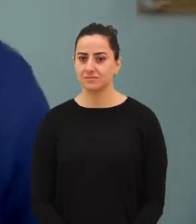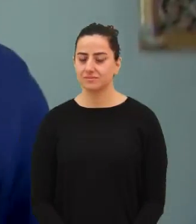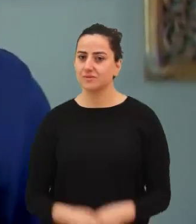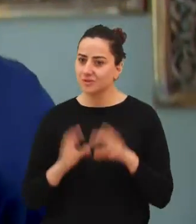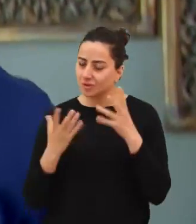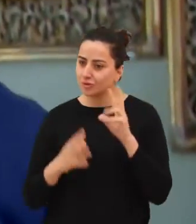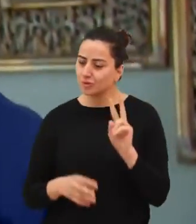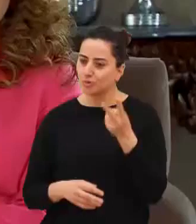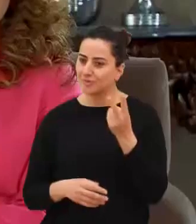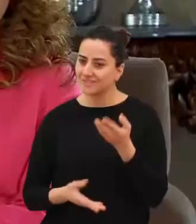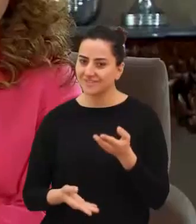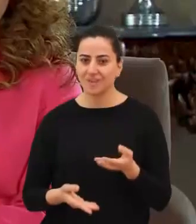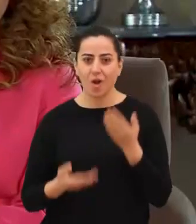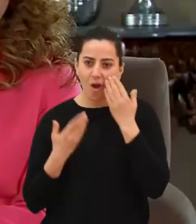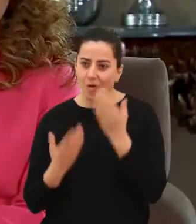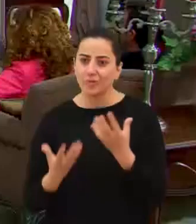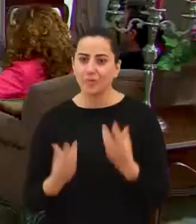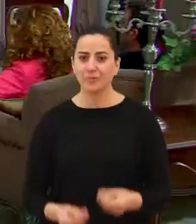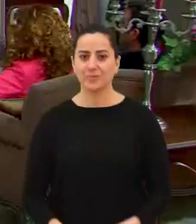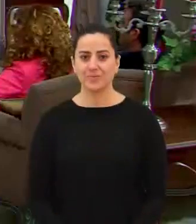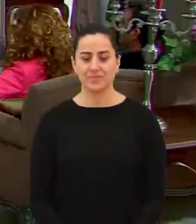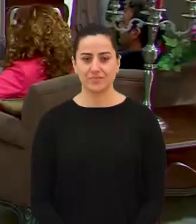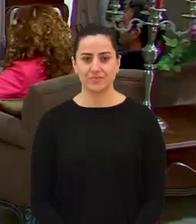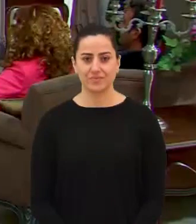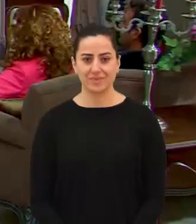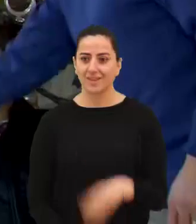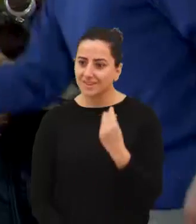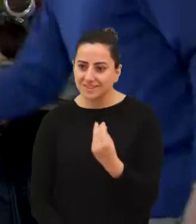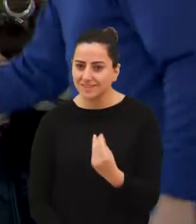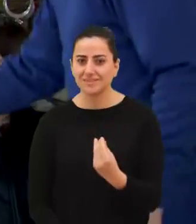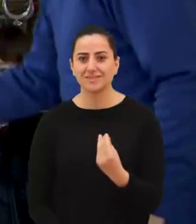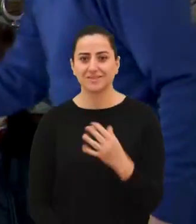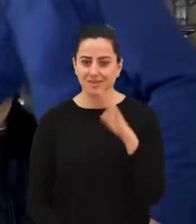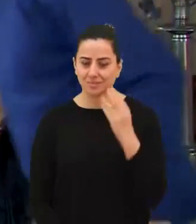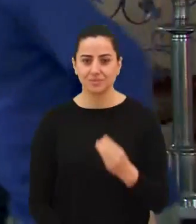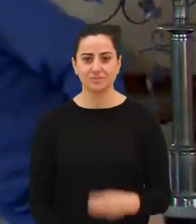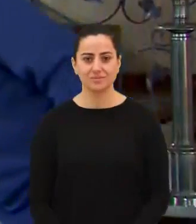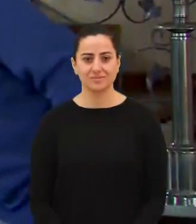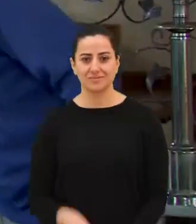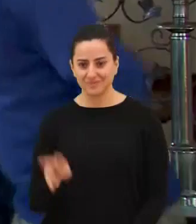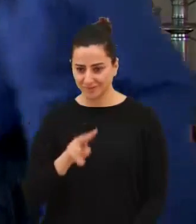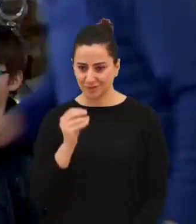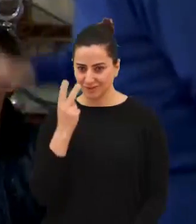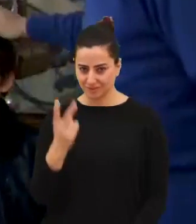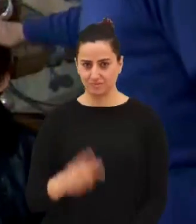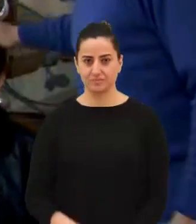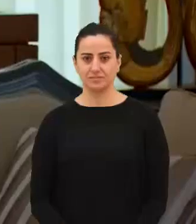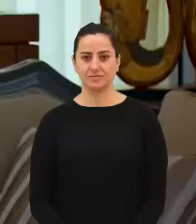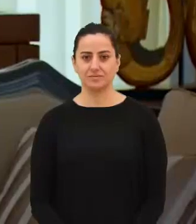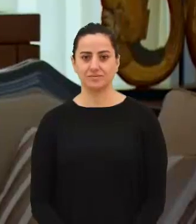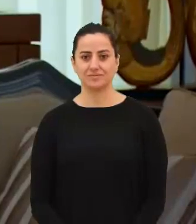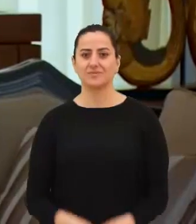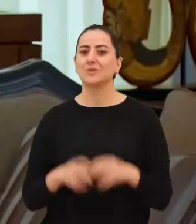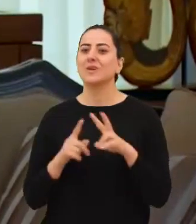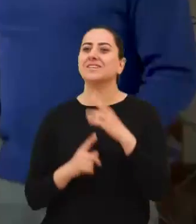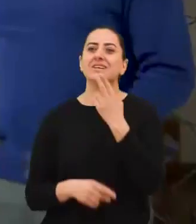Ne güzel bir sürpriz bu ya. Hoş geldin. Nasılsın? Ne haber? Ana, bu paşalar senin mi?